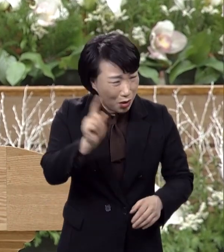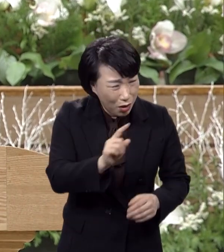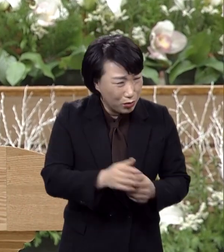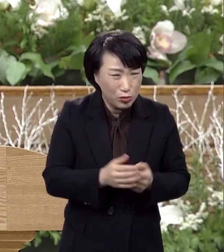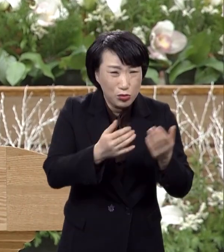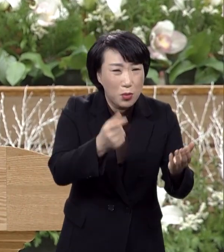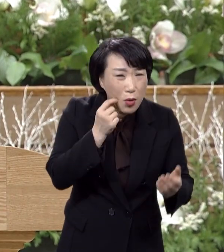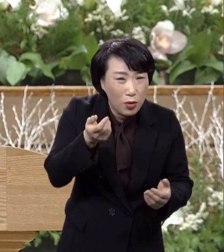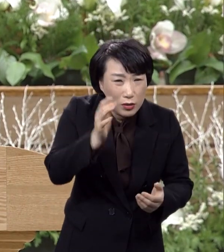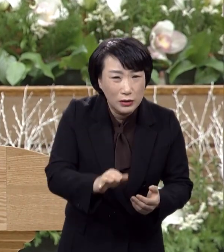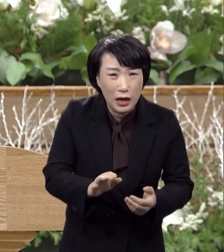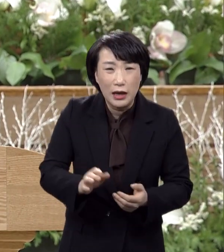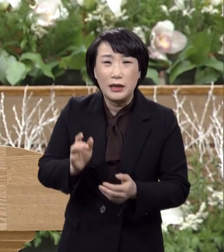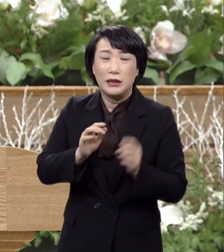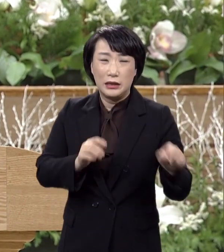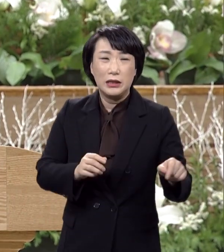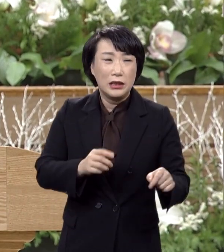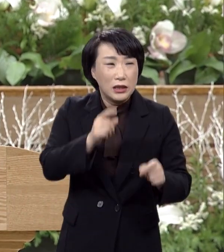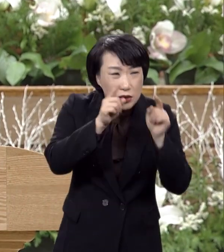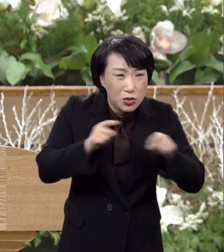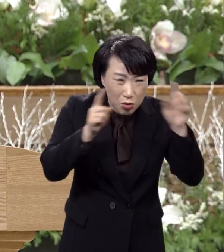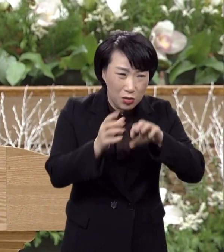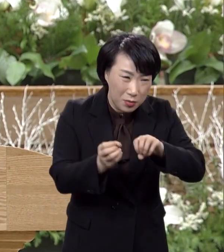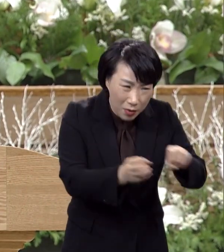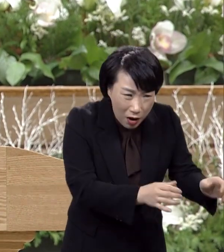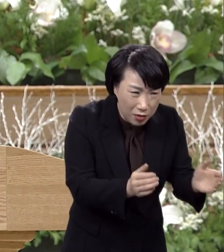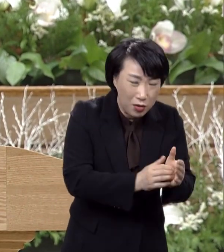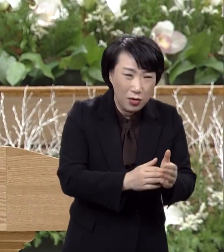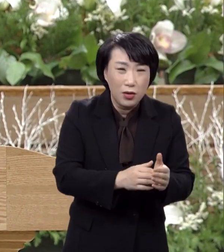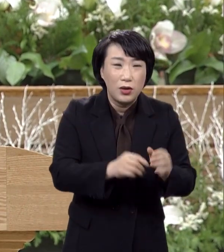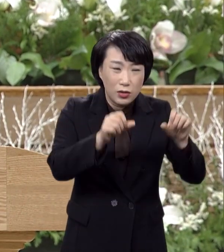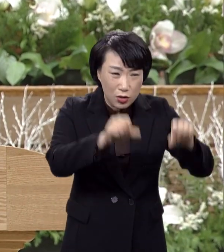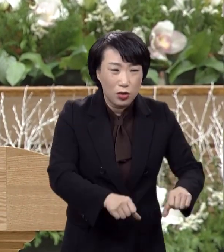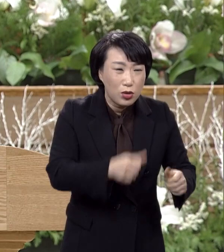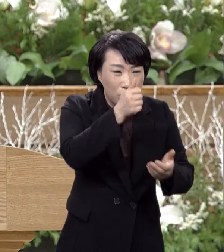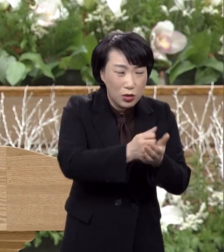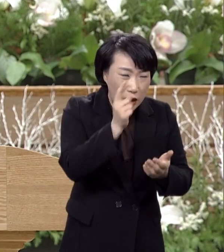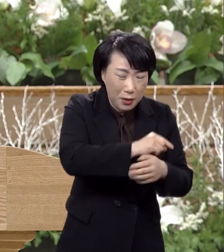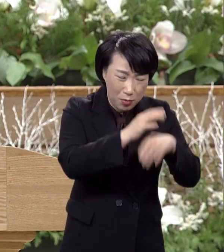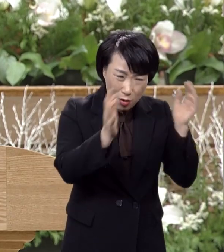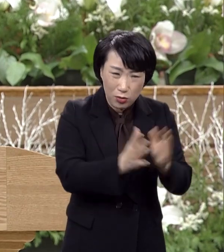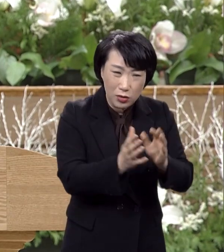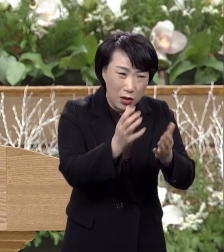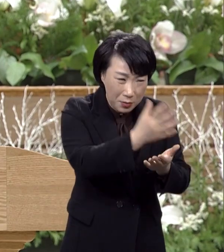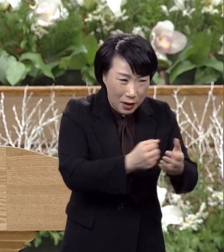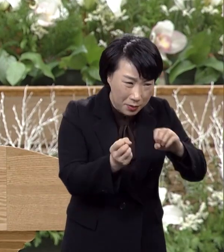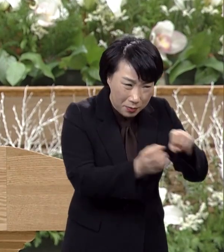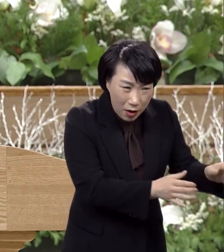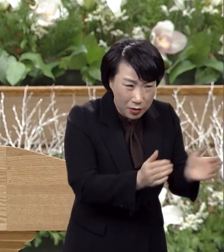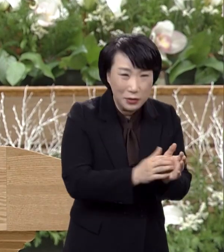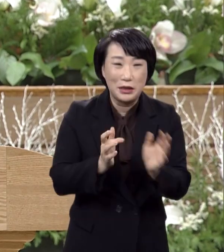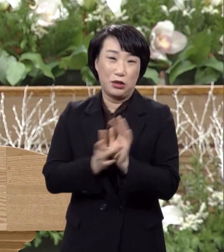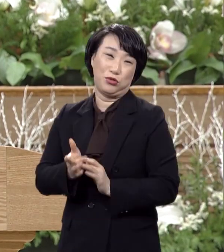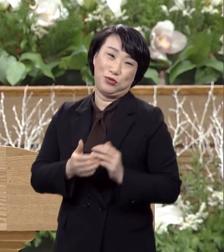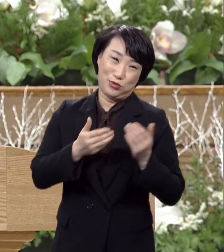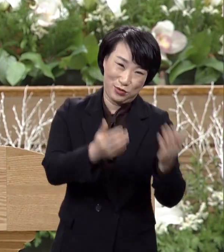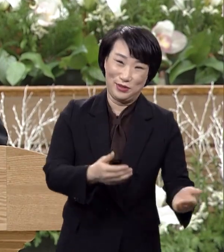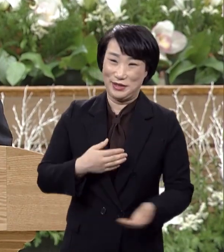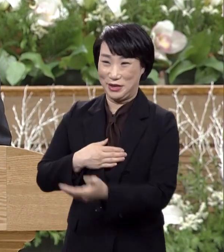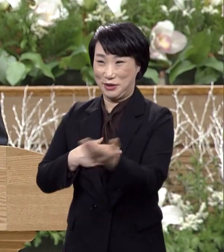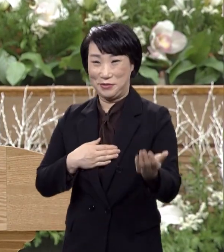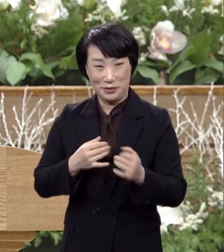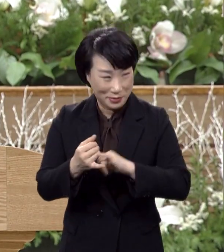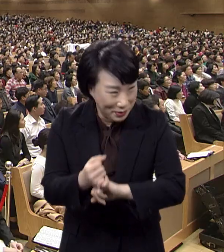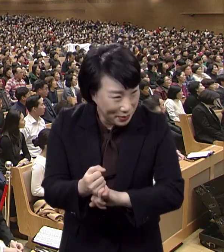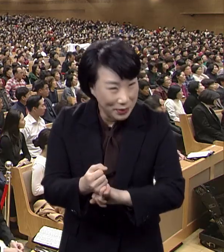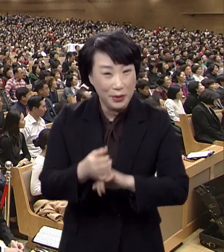수 없으나 그에게 지옥을 뺏고 저주를 뺏고 죄악을 뺏어서 예수를 줄 수 있는 여러분 되기를